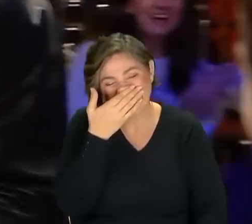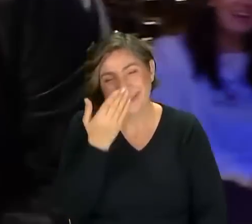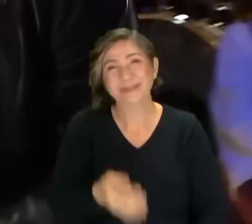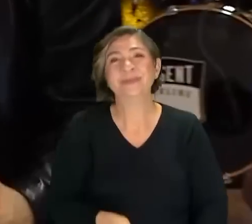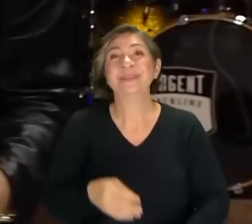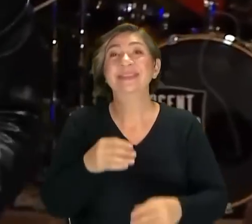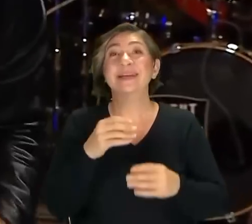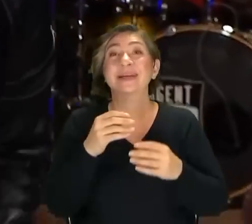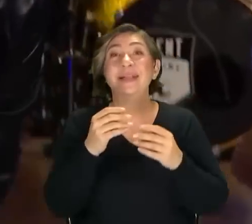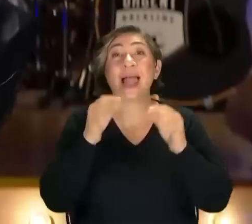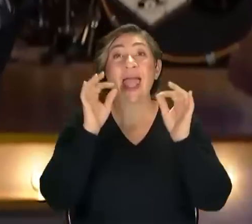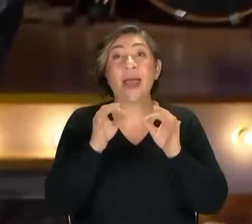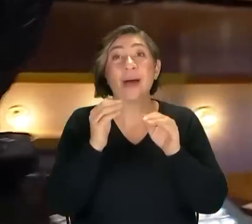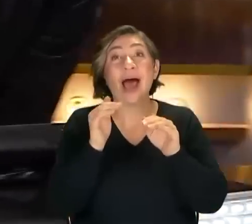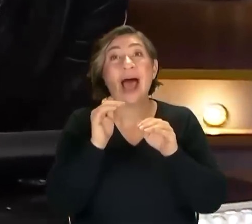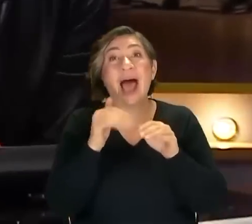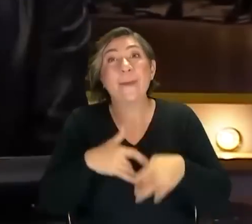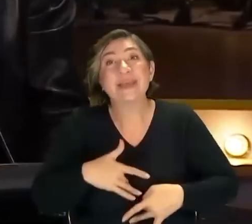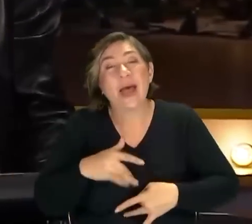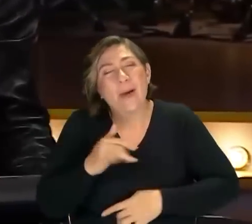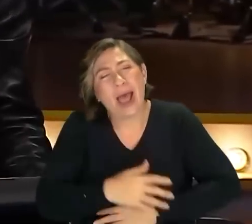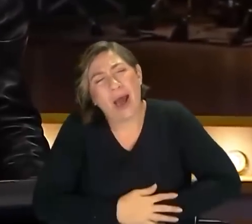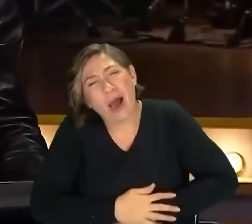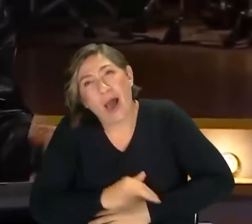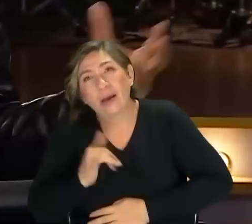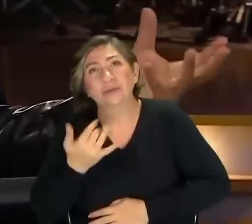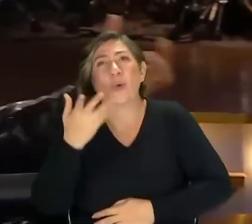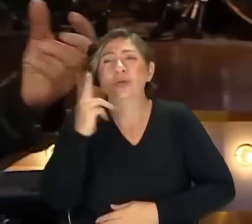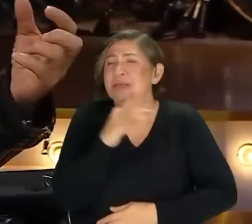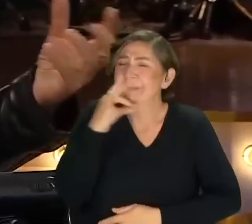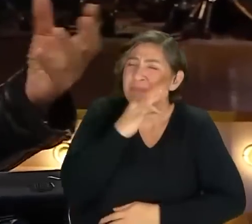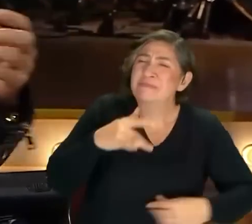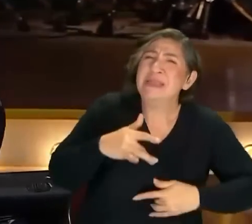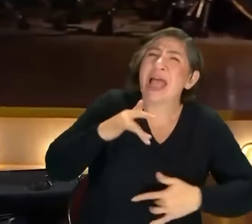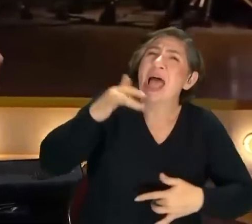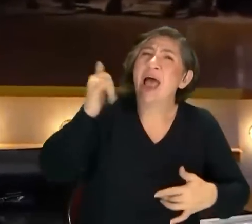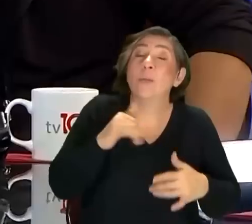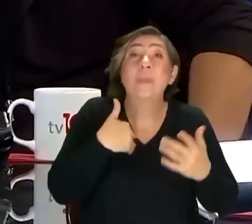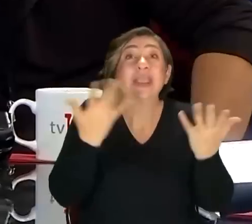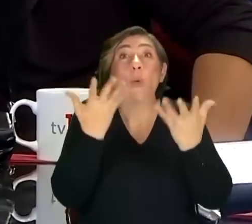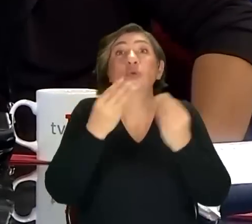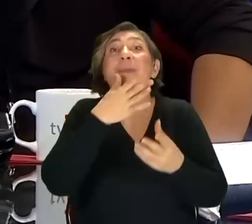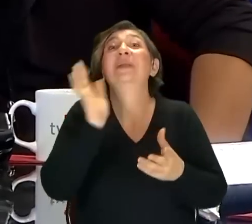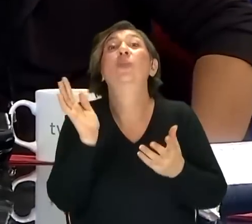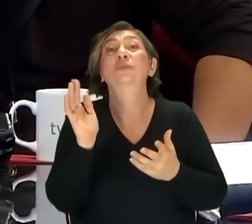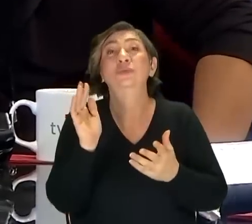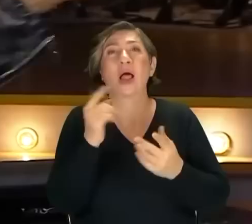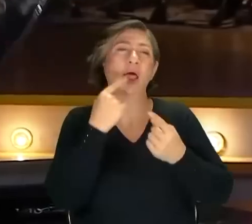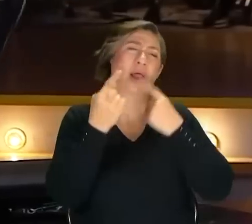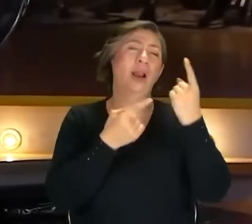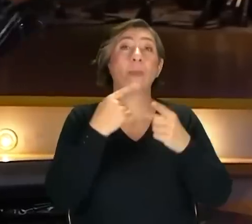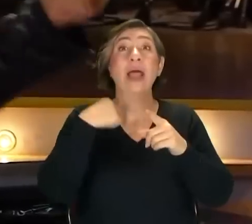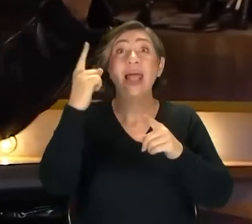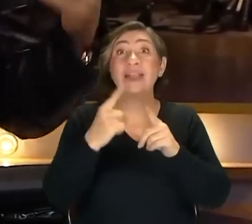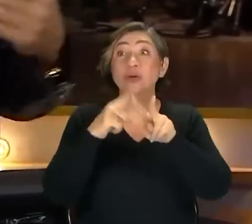Ulan hiç şey bilmiyorum. Ya hep hayatımda bir mide fesadı. Vallahi mide fesadı geçirecek. Mide fesadı geçirecek. Hiç bilmiyoruz mide fesadını. Ben ilk